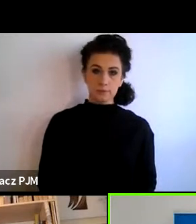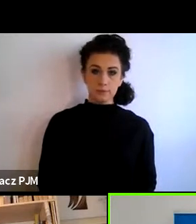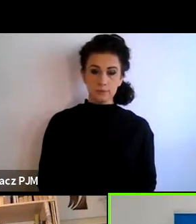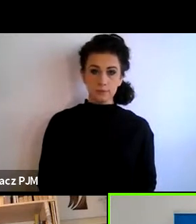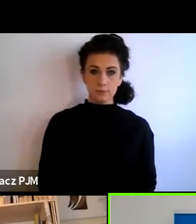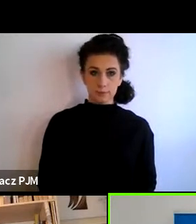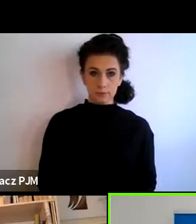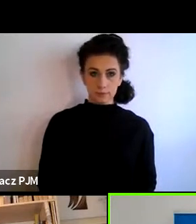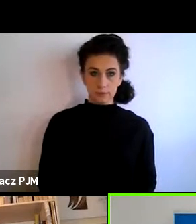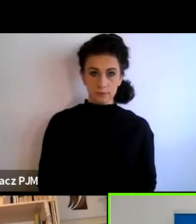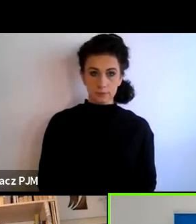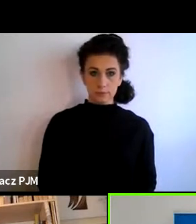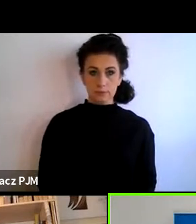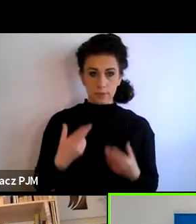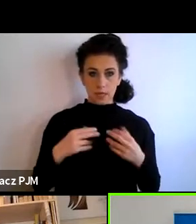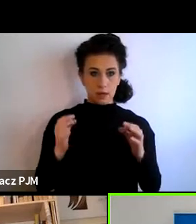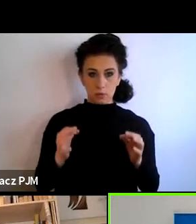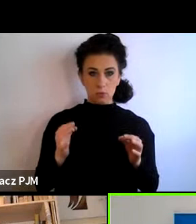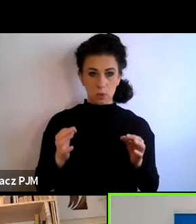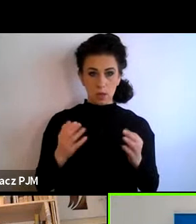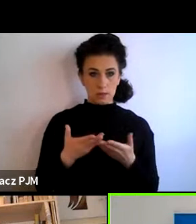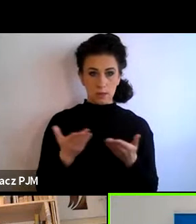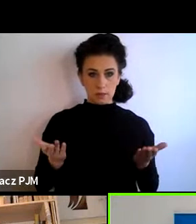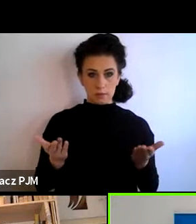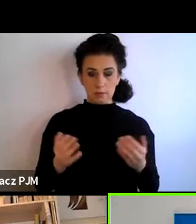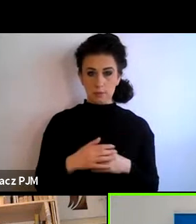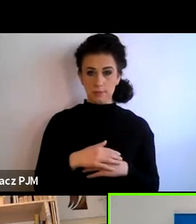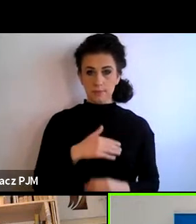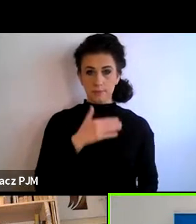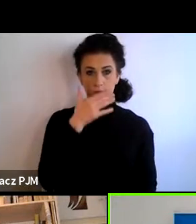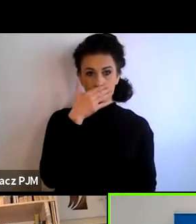Chyba, że zgłoszenie jest już nieaktualne.